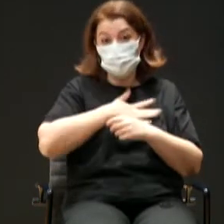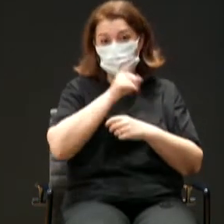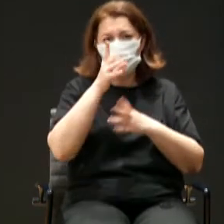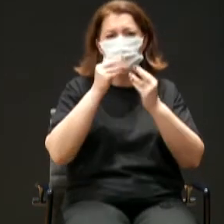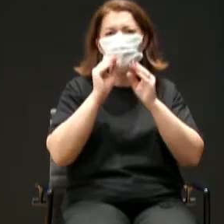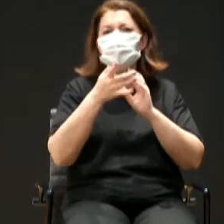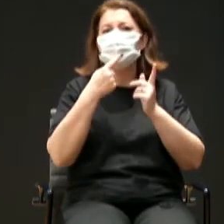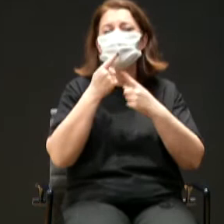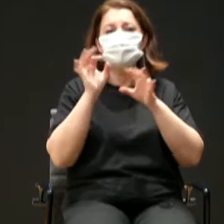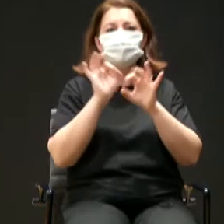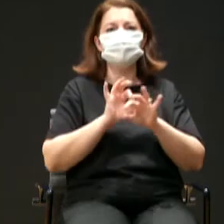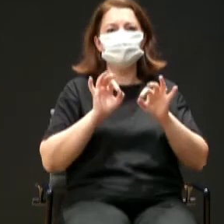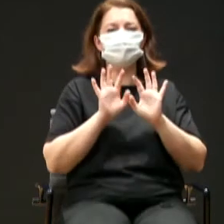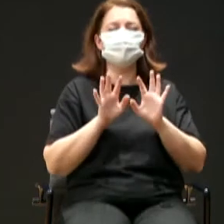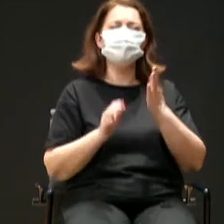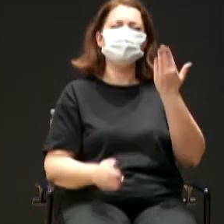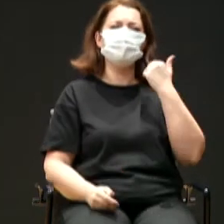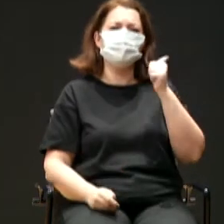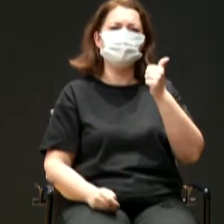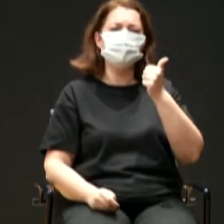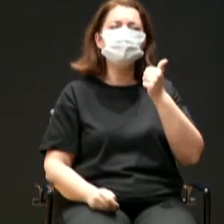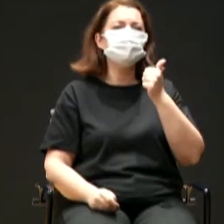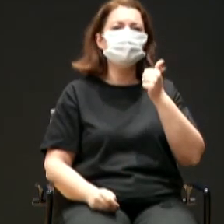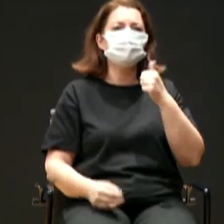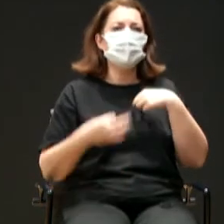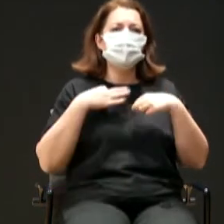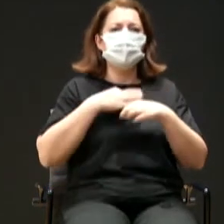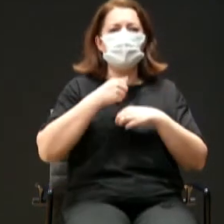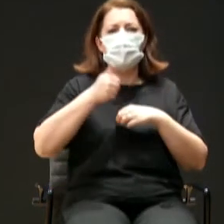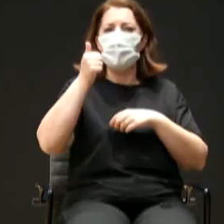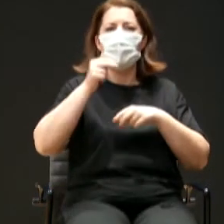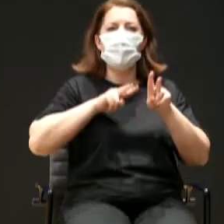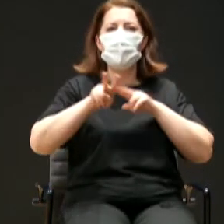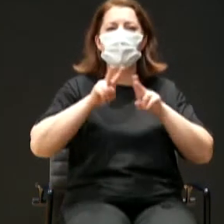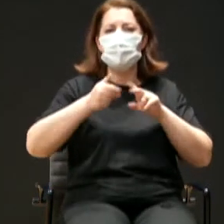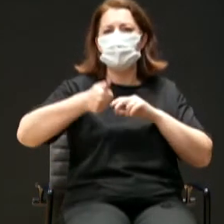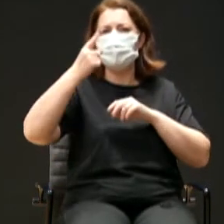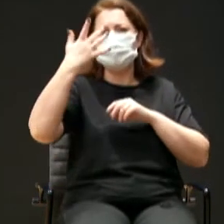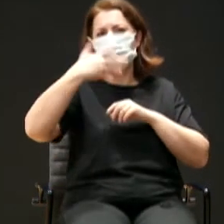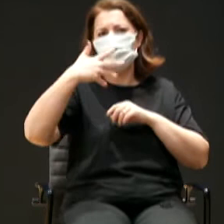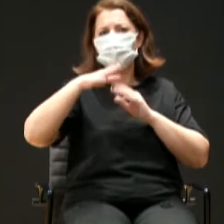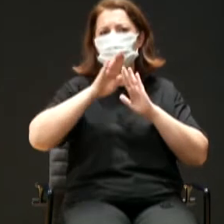konuşmuyor. Geçen gün Sayın Bakanımızın, Ulaştırma Bakanımızın bir televizyon programında dikkat ettim.